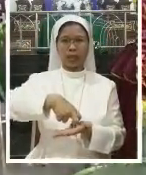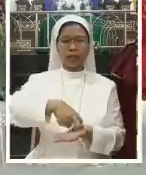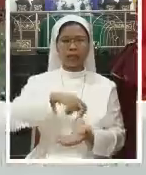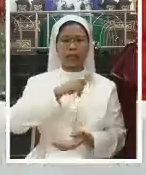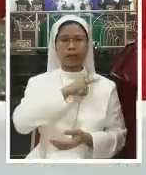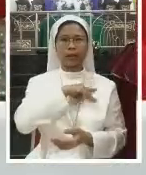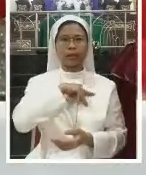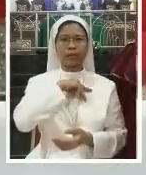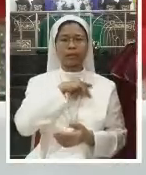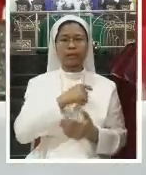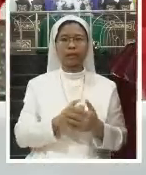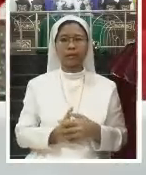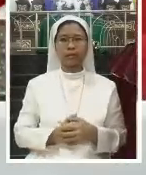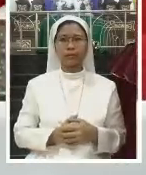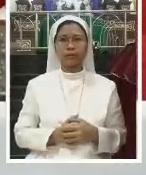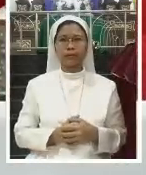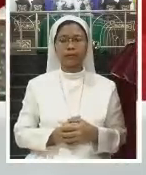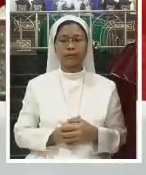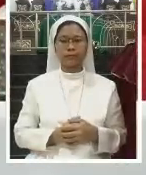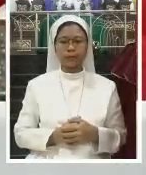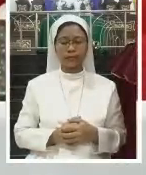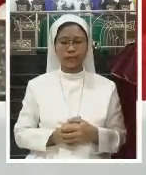mga luhod po.